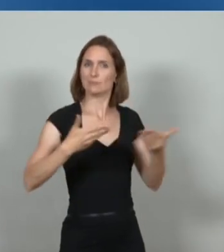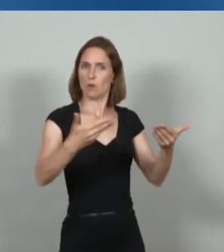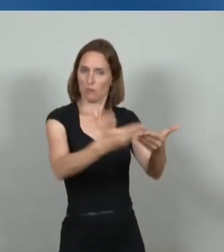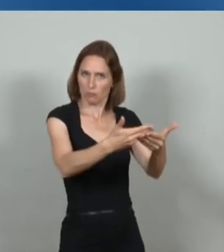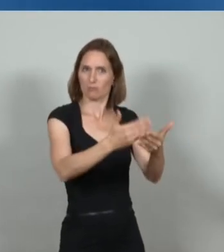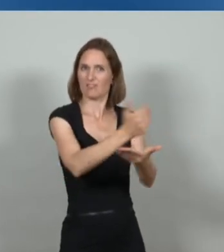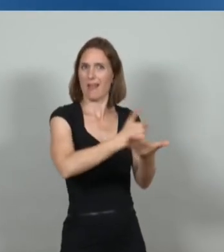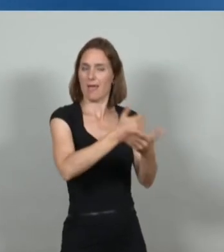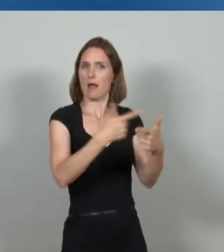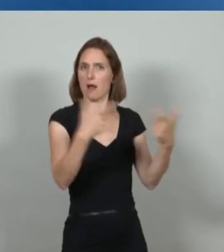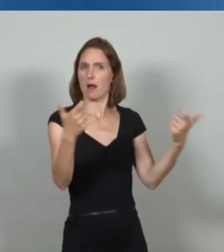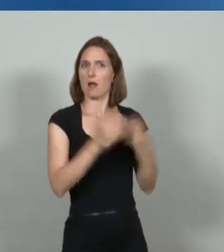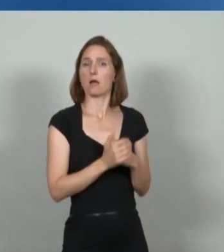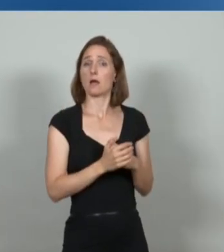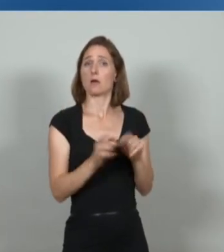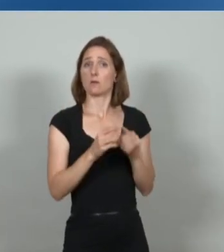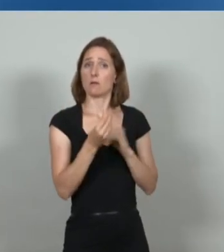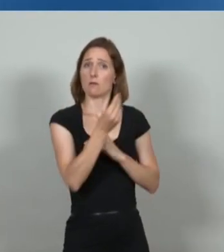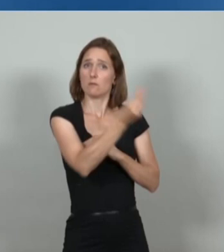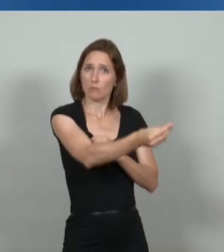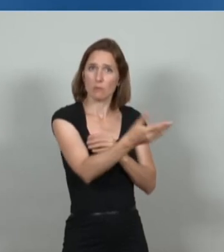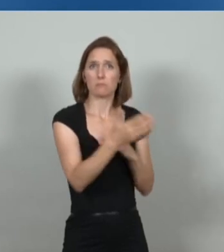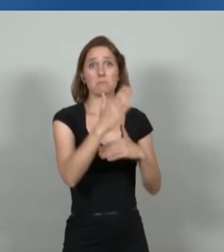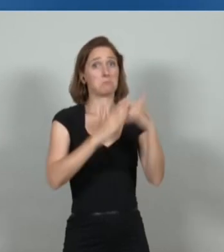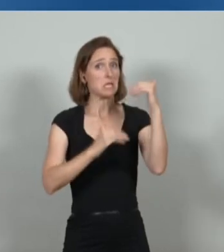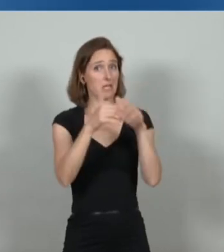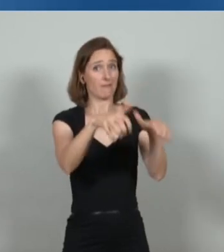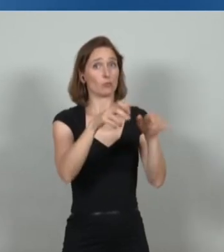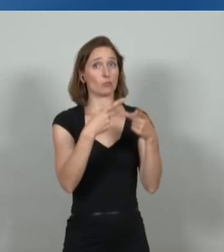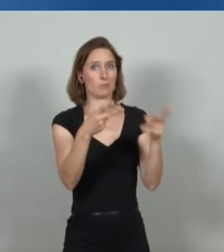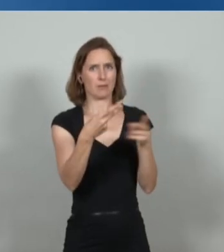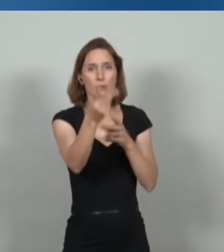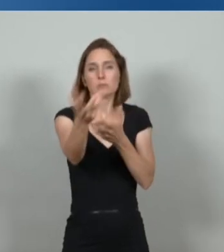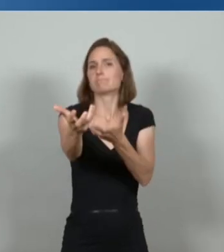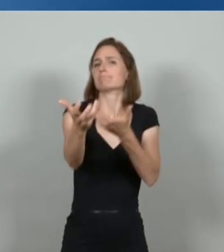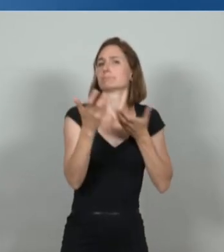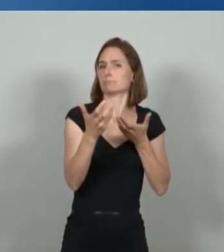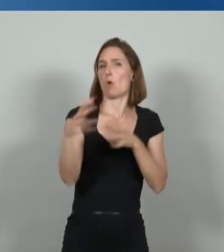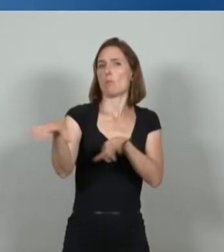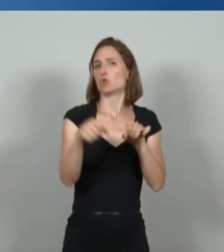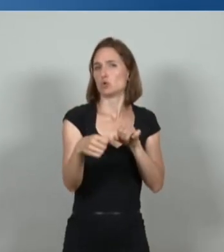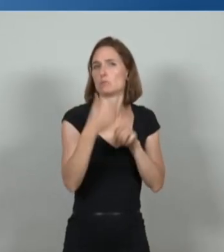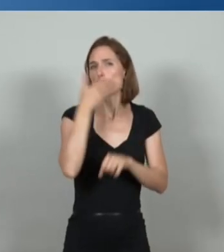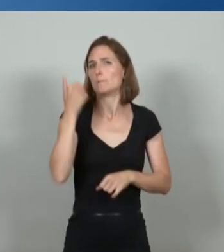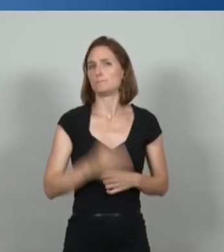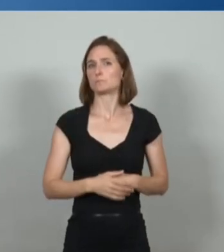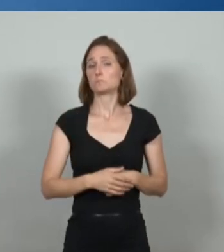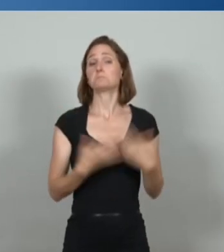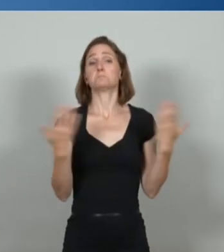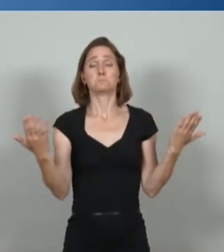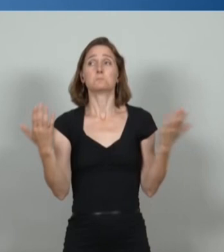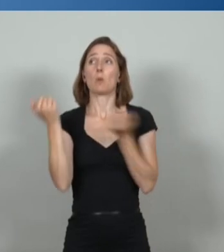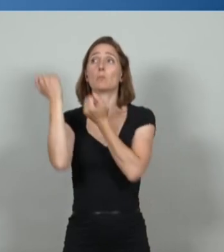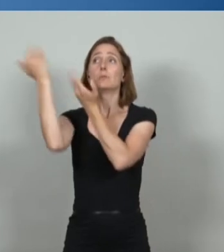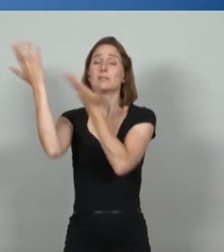et de rendre plus attractif les métiers de la fonction publique ces mesures pourraient être un minimale et suivantes